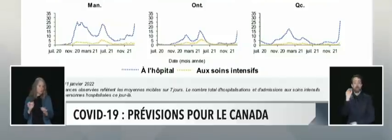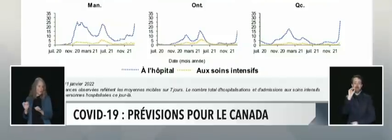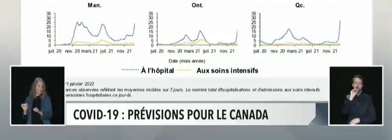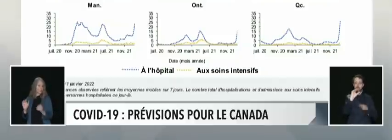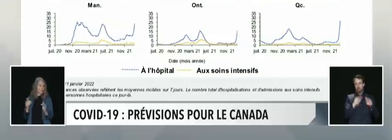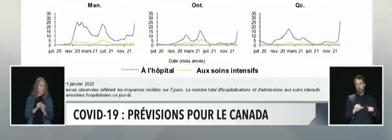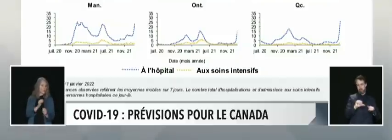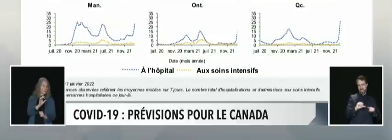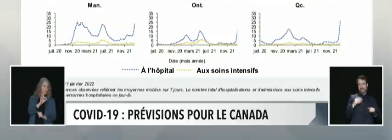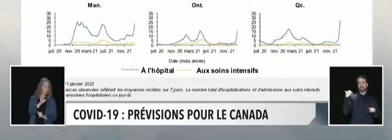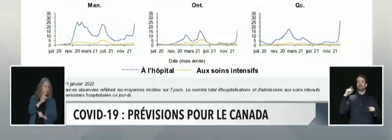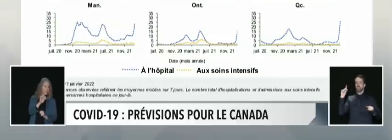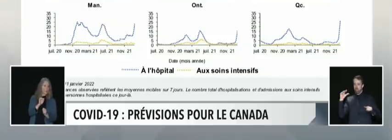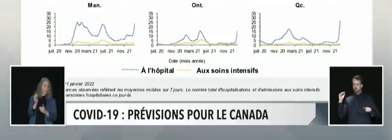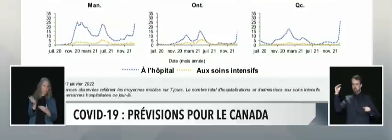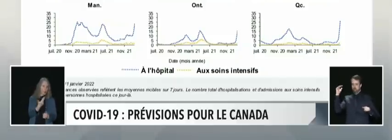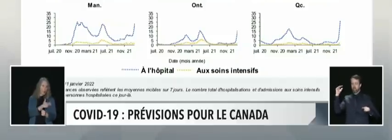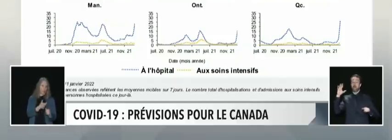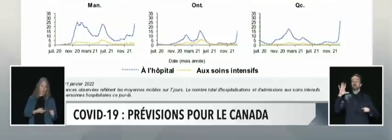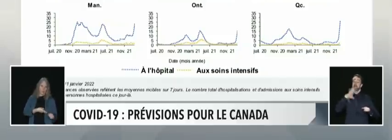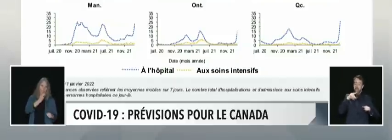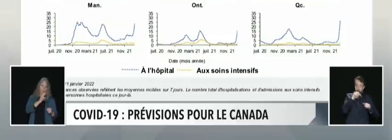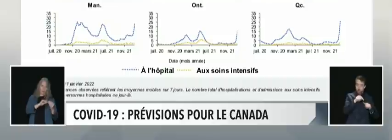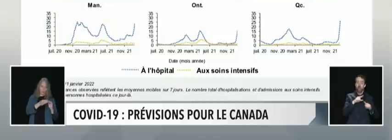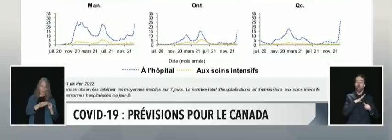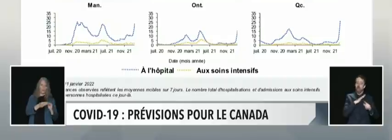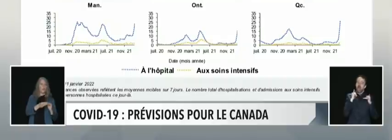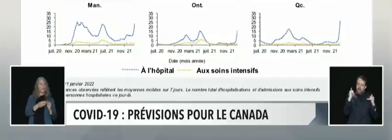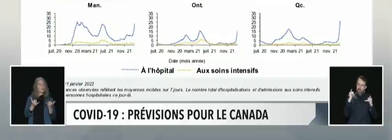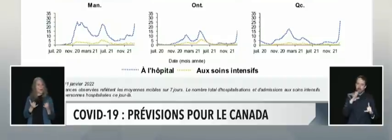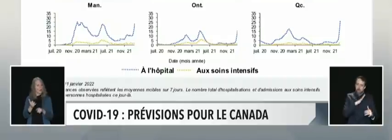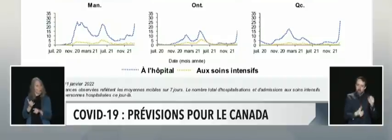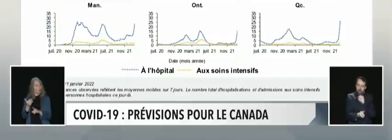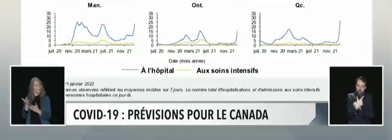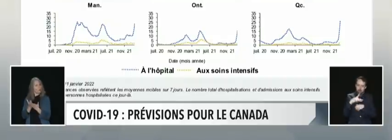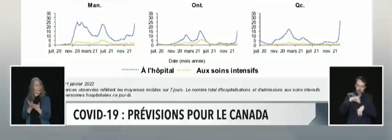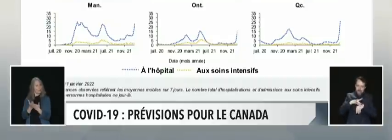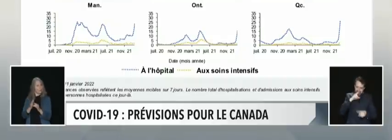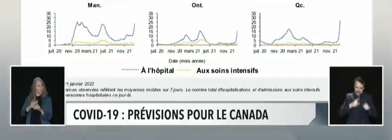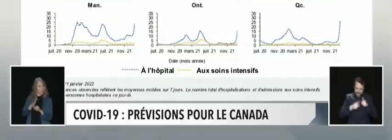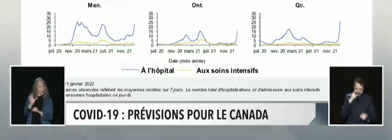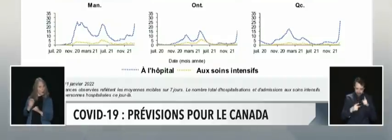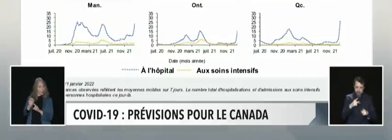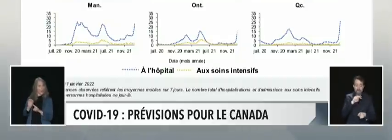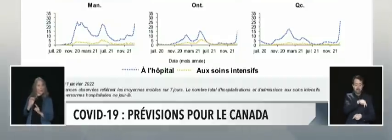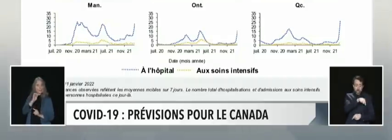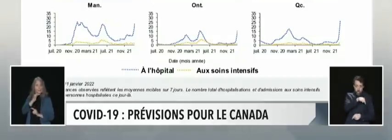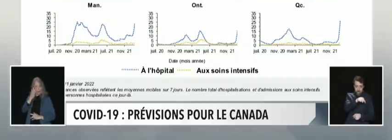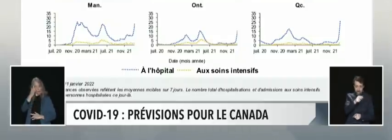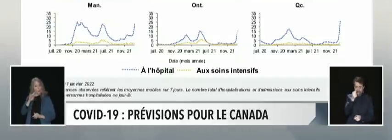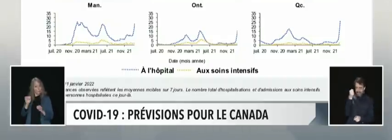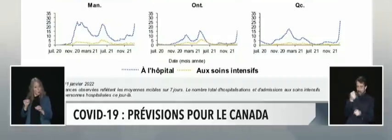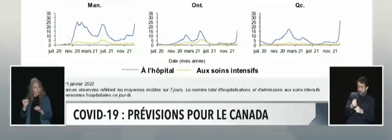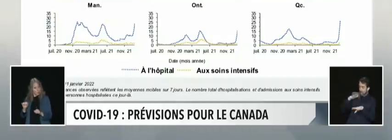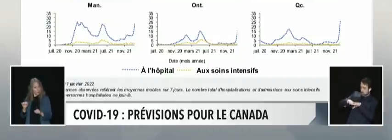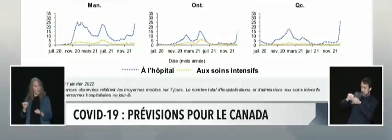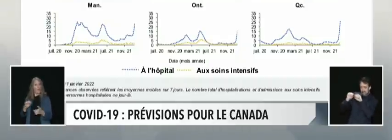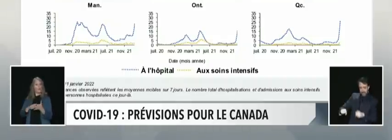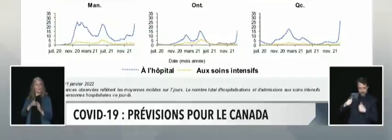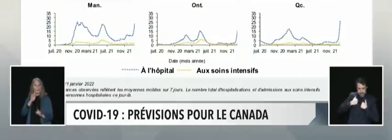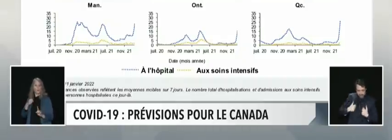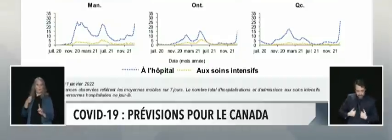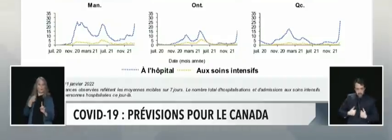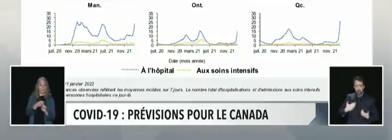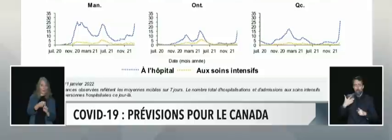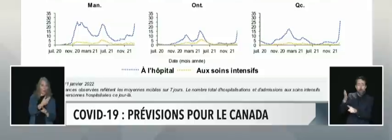des cas de maladies graves surviennent toujours avec Omicron et les répercussions sur le système de santé et d'autres secteurs